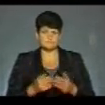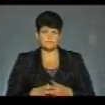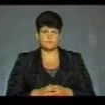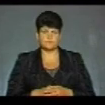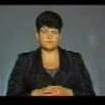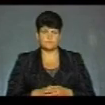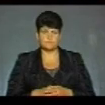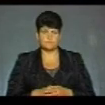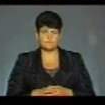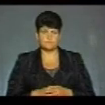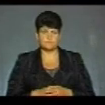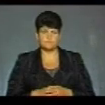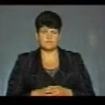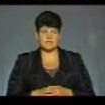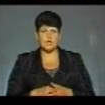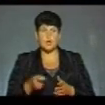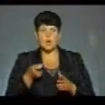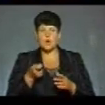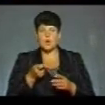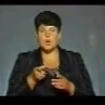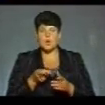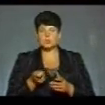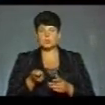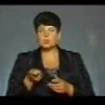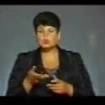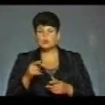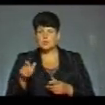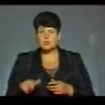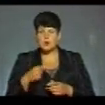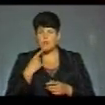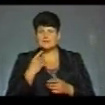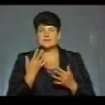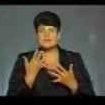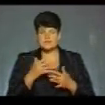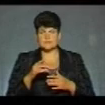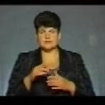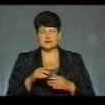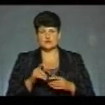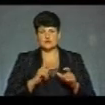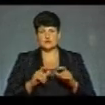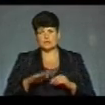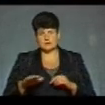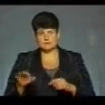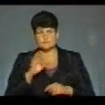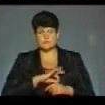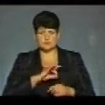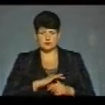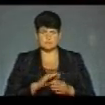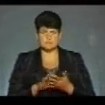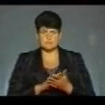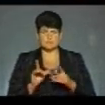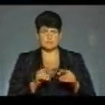планую. Кондукторка тролейбуса Тетяна Горбин розповідає, скільки студентів та учнів скористалися безкоштовним проїздом до 12-ї